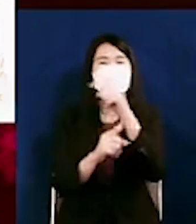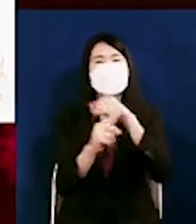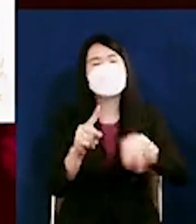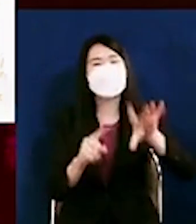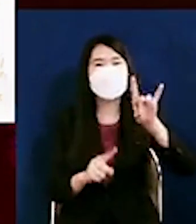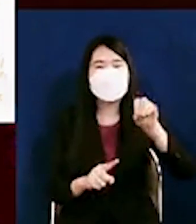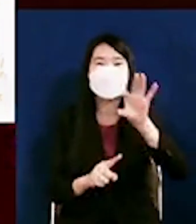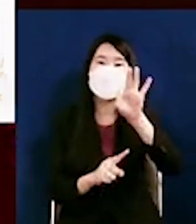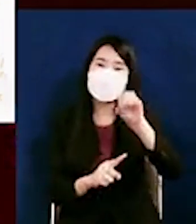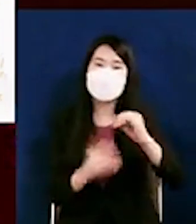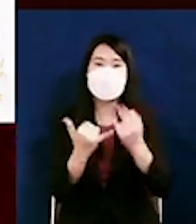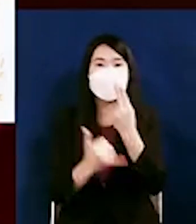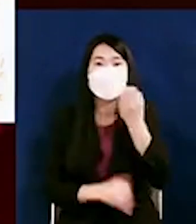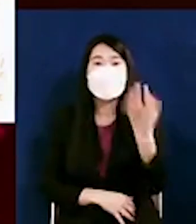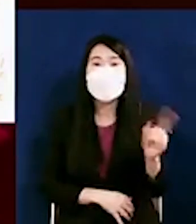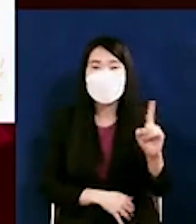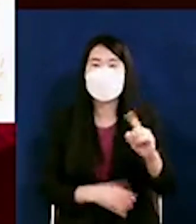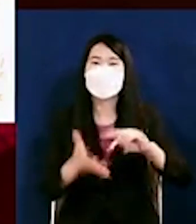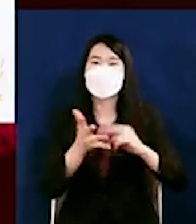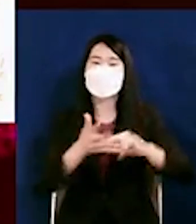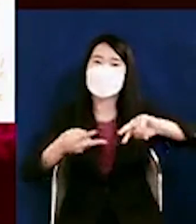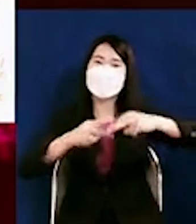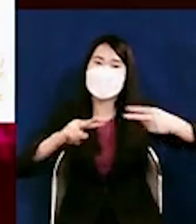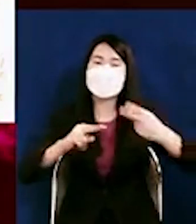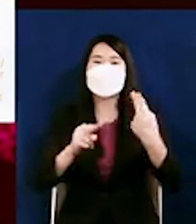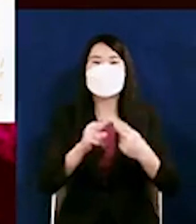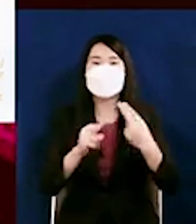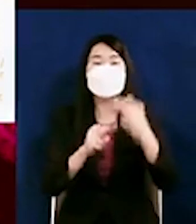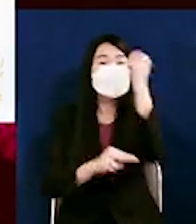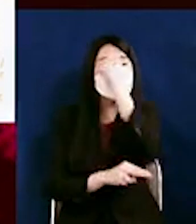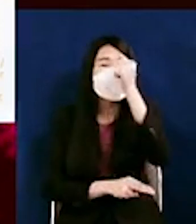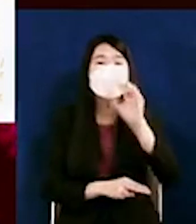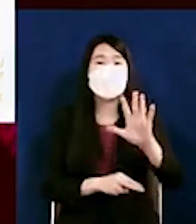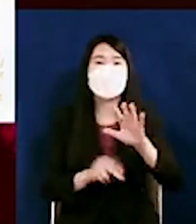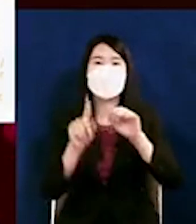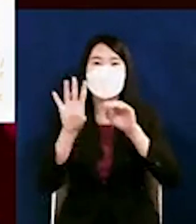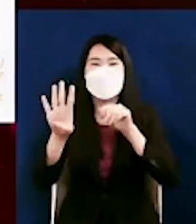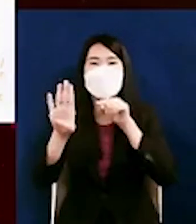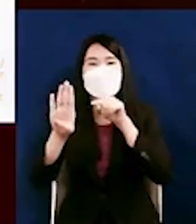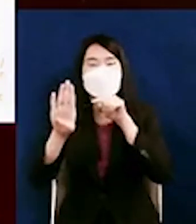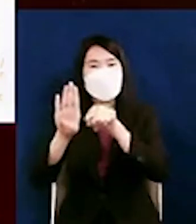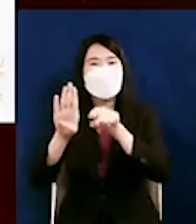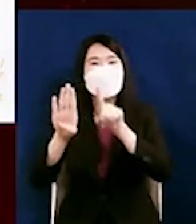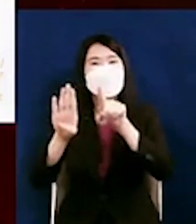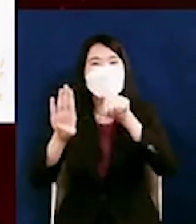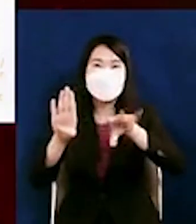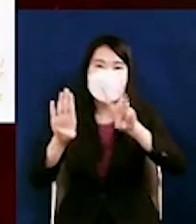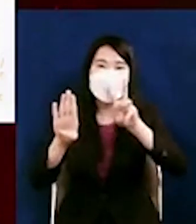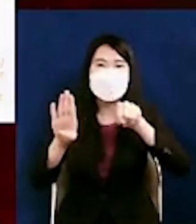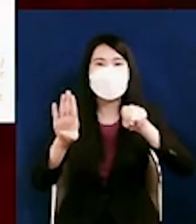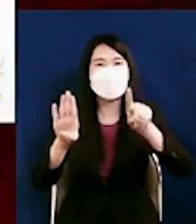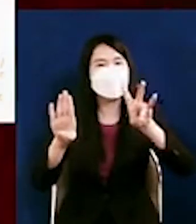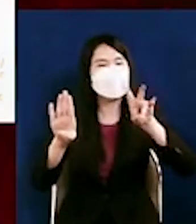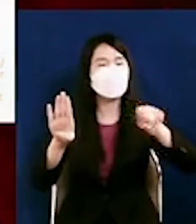8-90ของโลกใบนี้มันถูกครองด้วยเจ้าเดลต้าคือ B.1.6 17.2